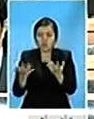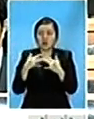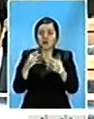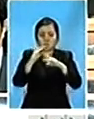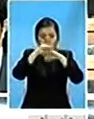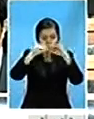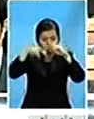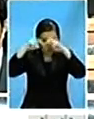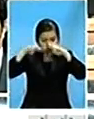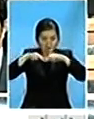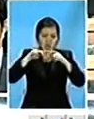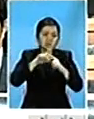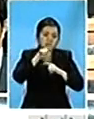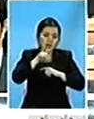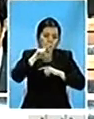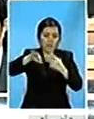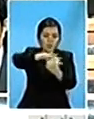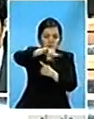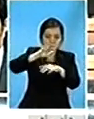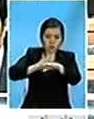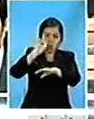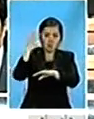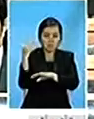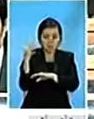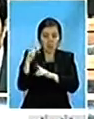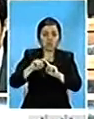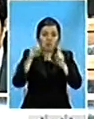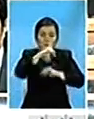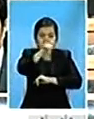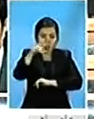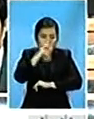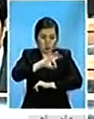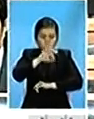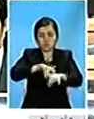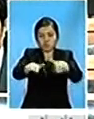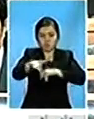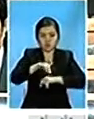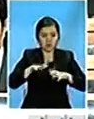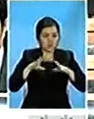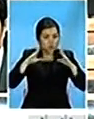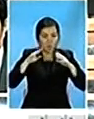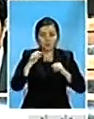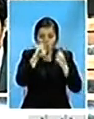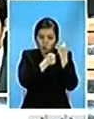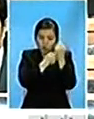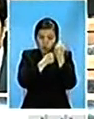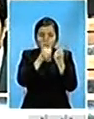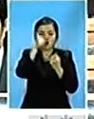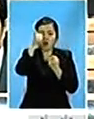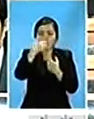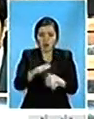ผลกระทบสิ่งแวดล้อมอาจมีประชาชนต่อต้านคัดค้านแล้วรัฐบาลจะหาเอกชน